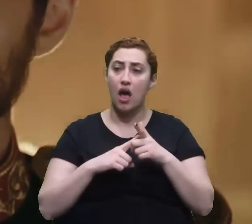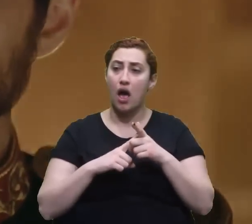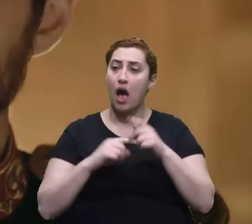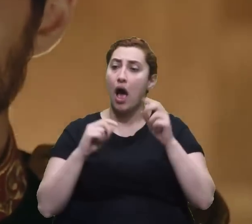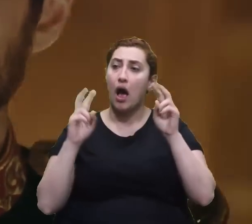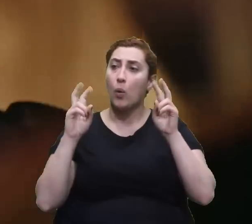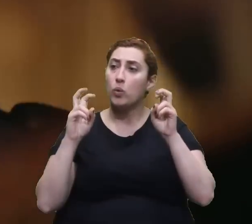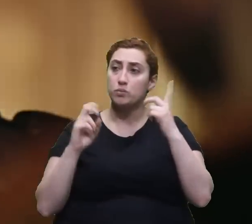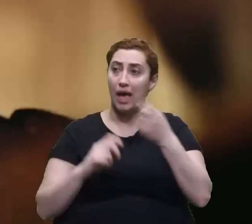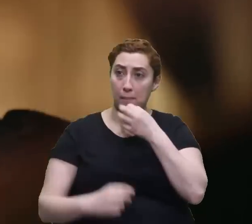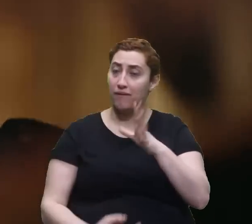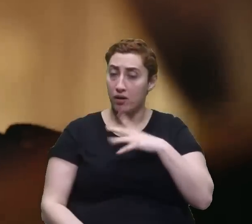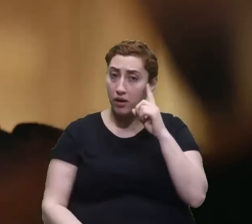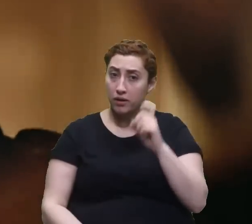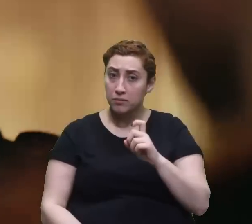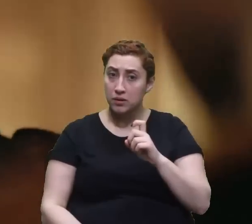bir haber var mı?